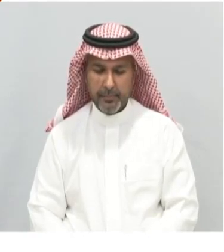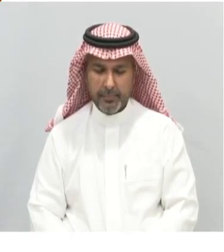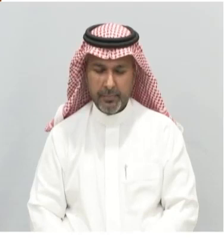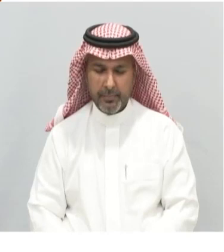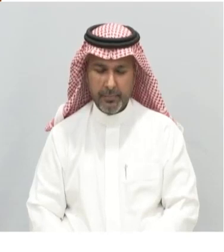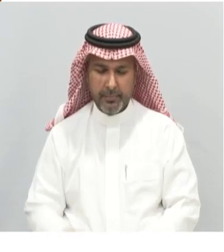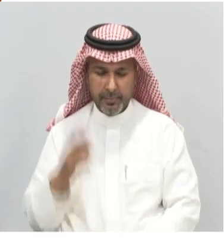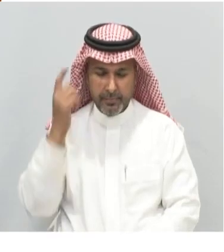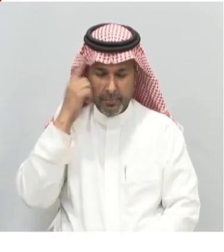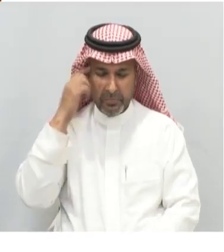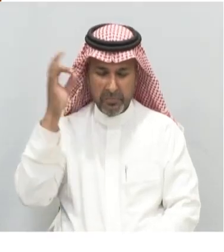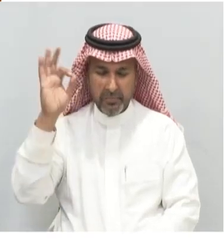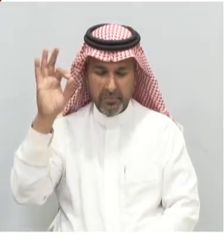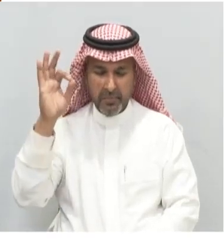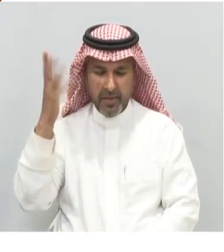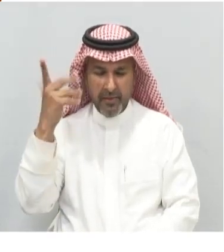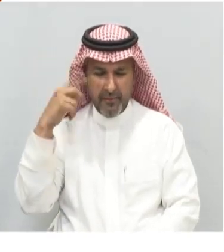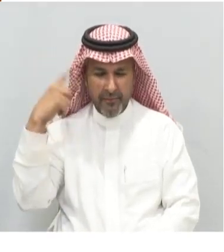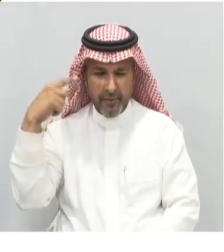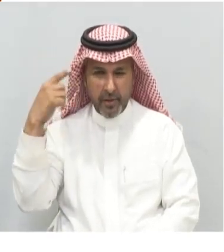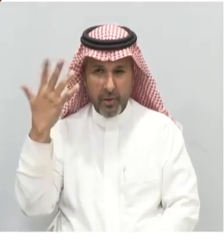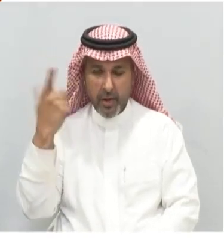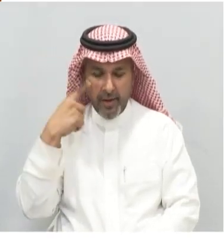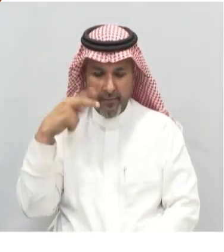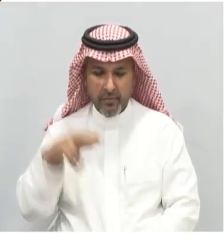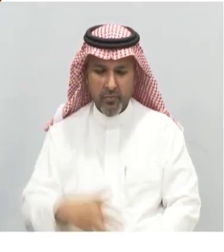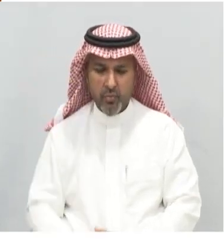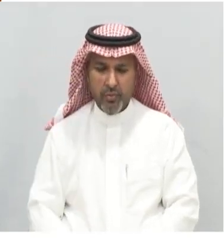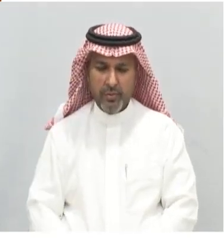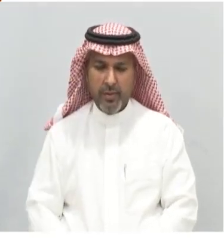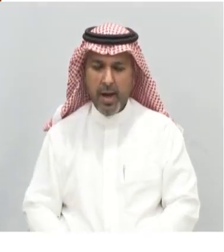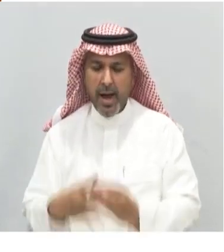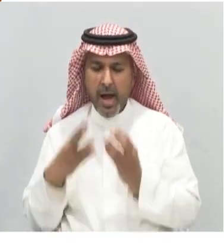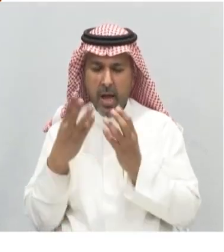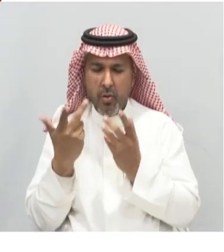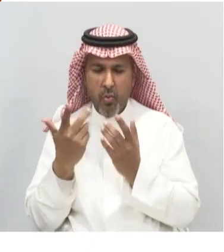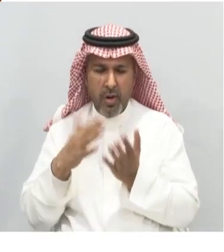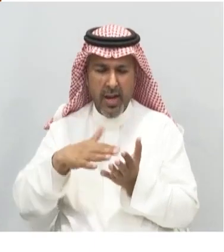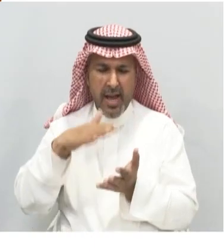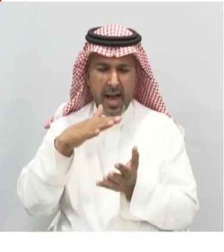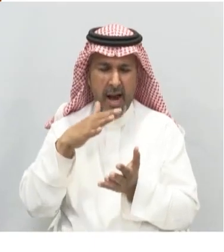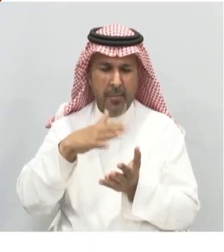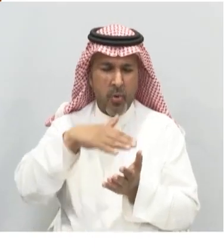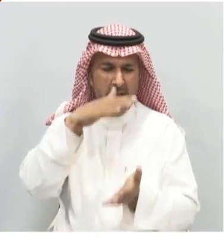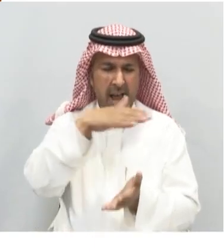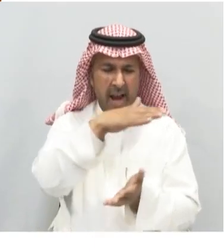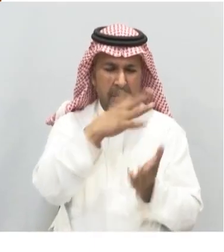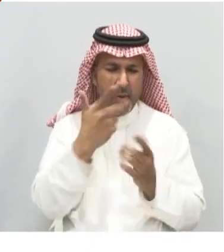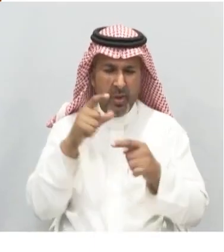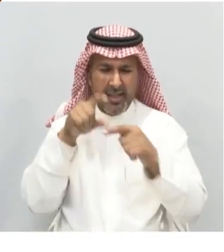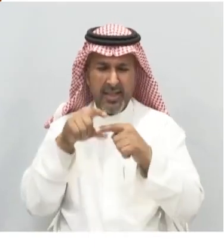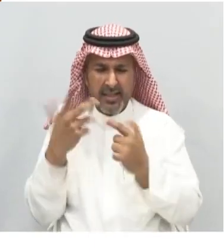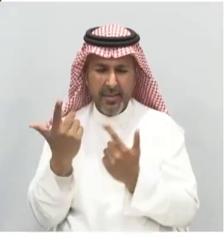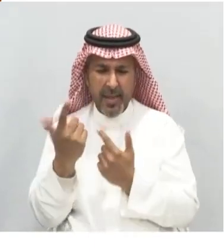22 الحس العدد بدون اجراء عمليه قسمه ايهما ناتج قسمته اكبر